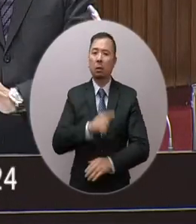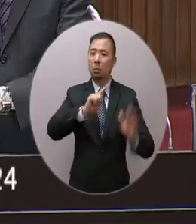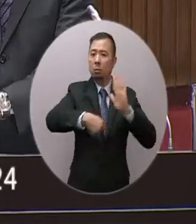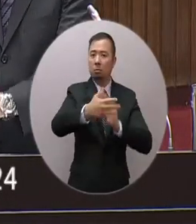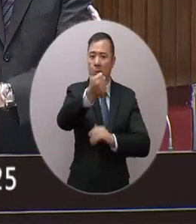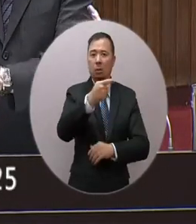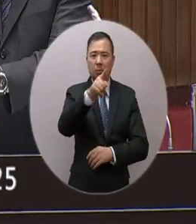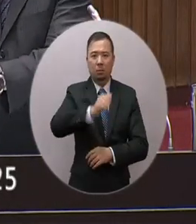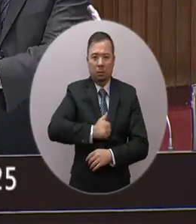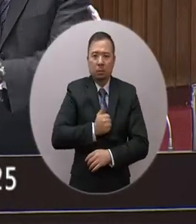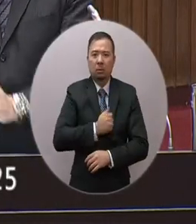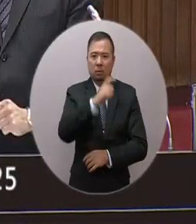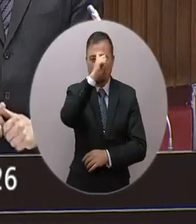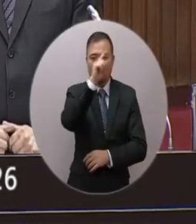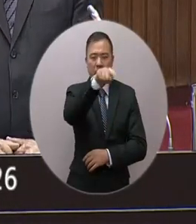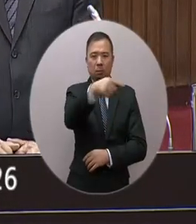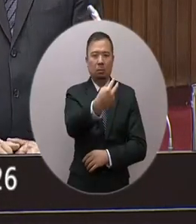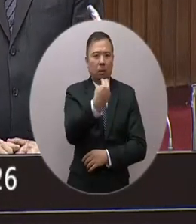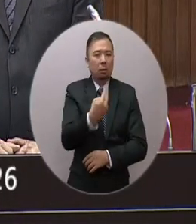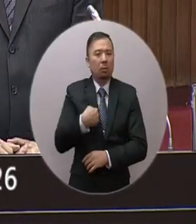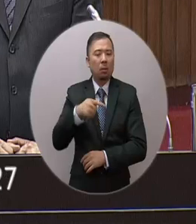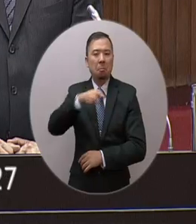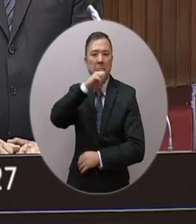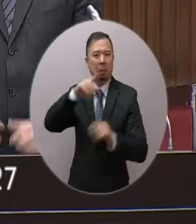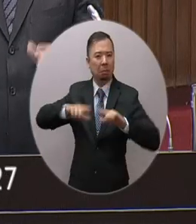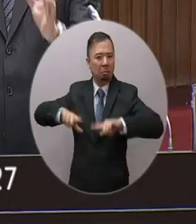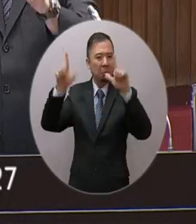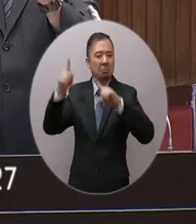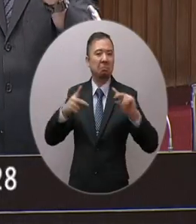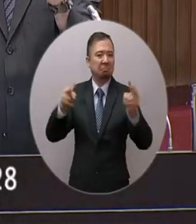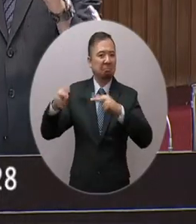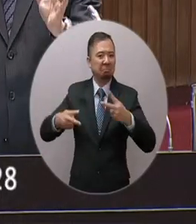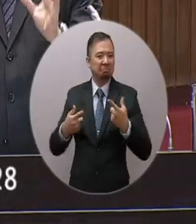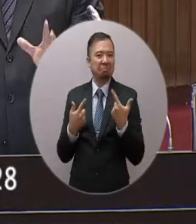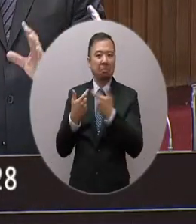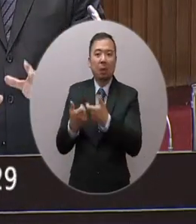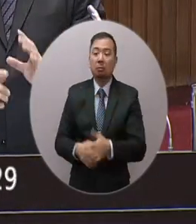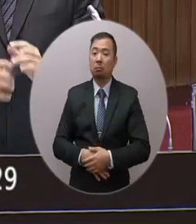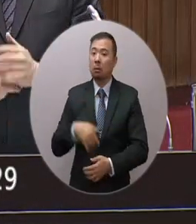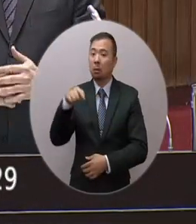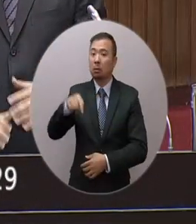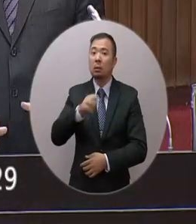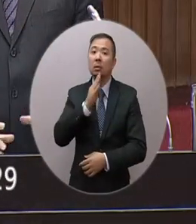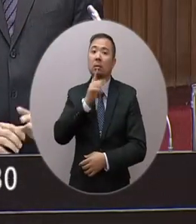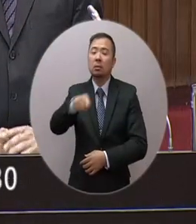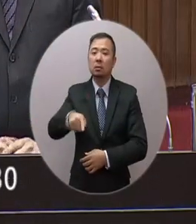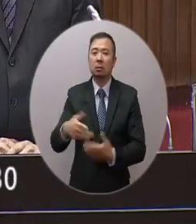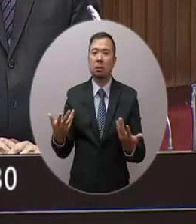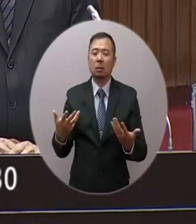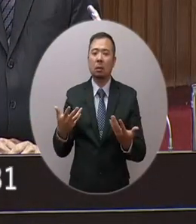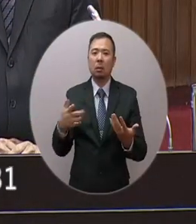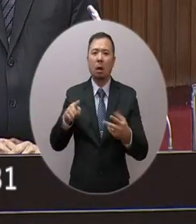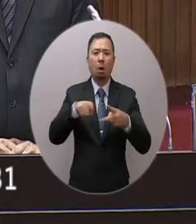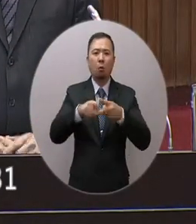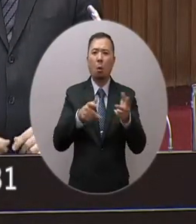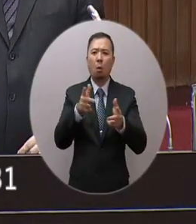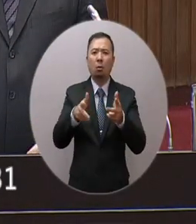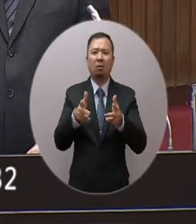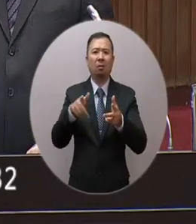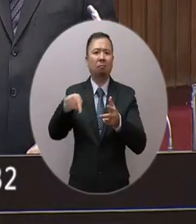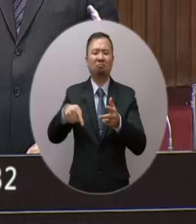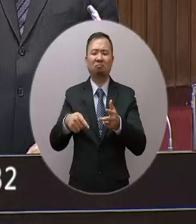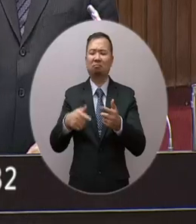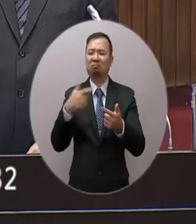我们屏东的前的一个潜力发展呐、啊。屏东是一个很适合发展无烟囱工业的地方，但